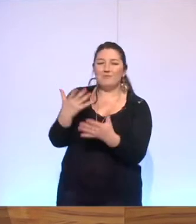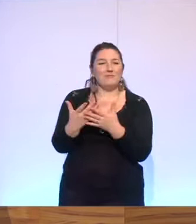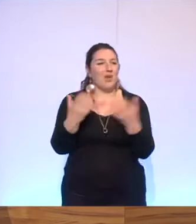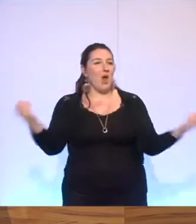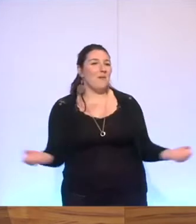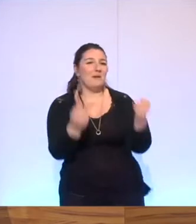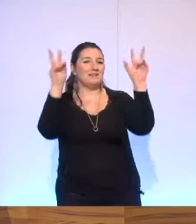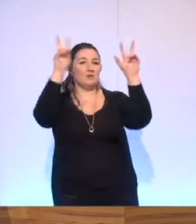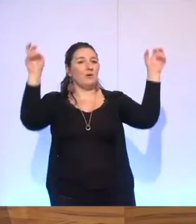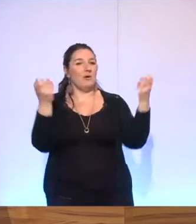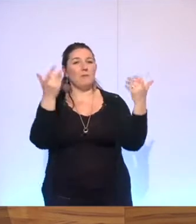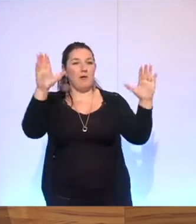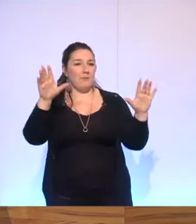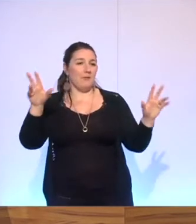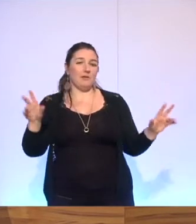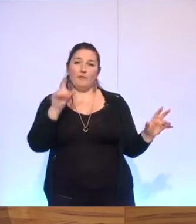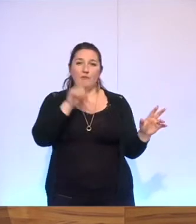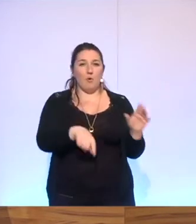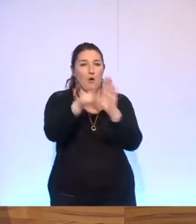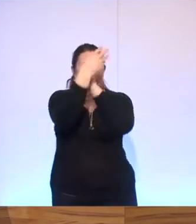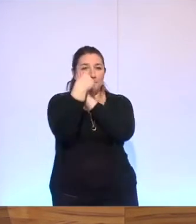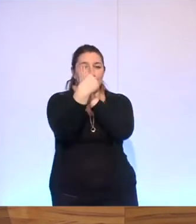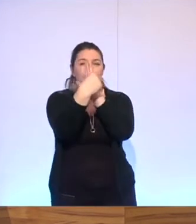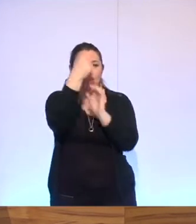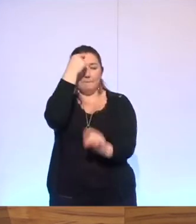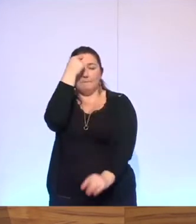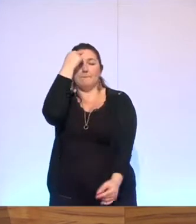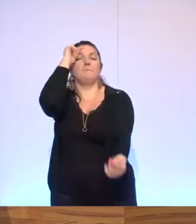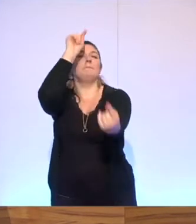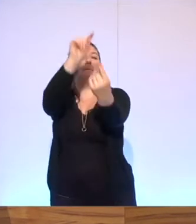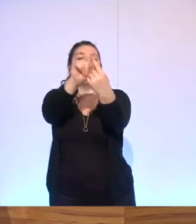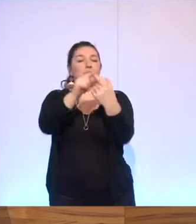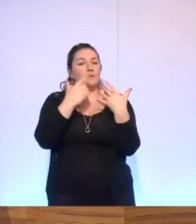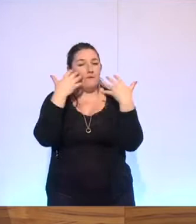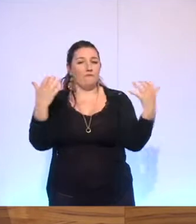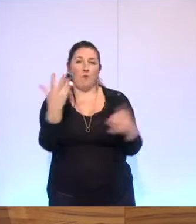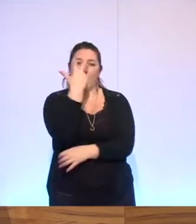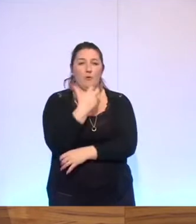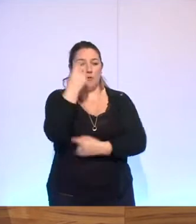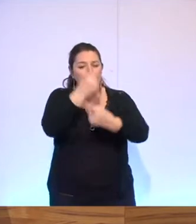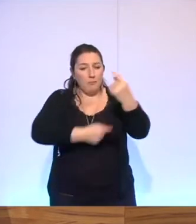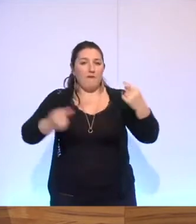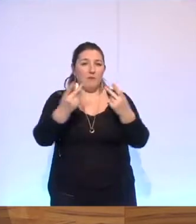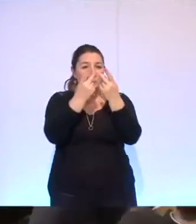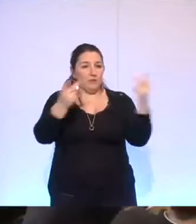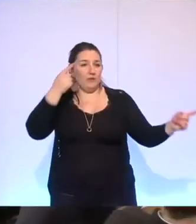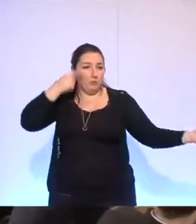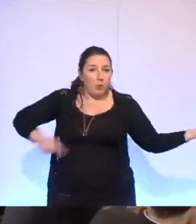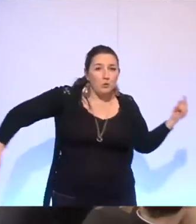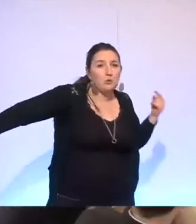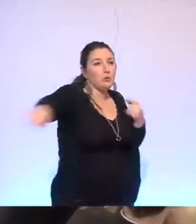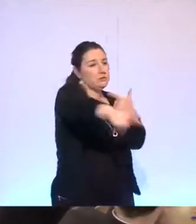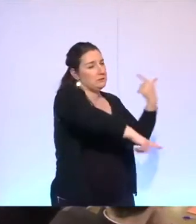devise et constamment guider nos pas et nos actions, faire réellement de Grenoble une ville pour tous. Je vous en remercie.